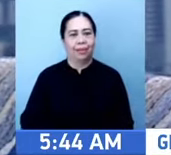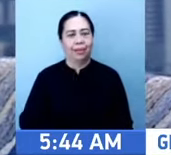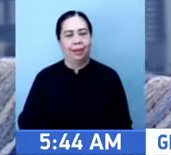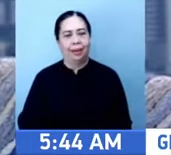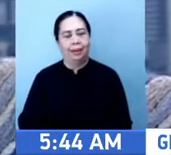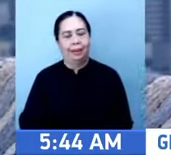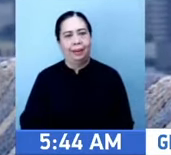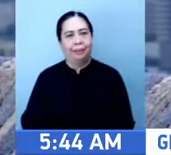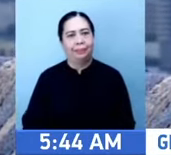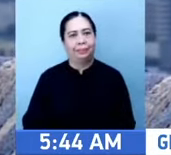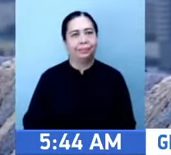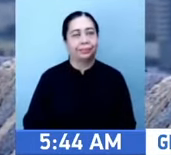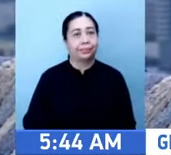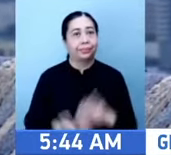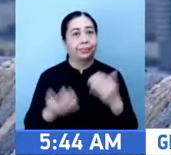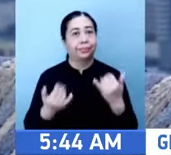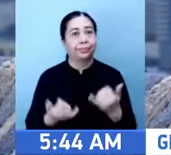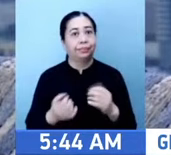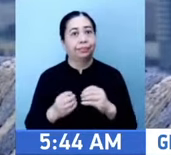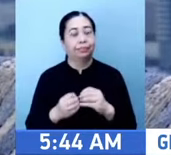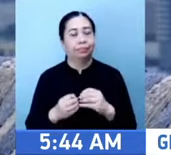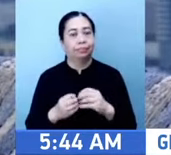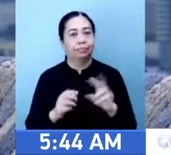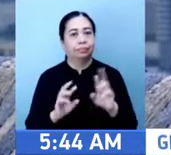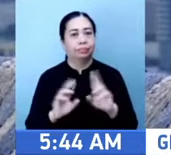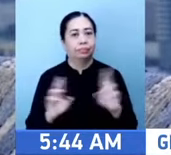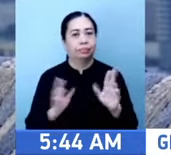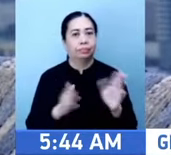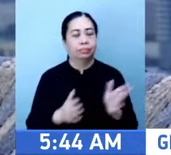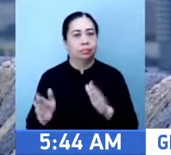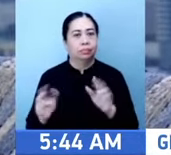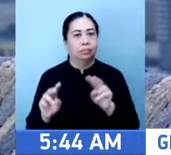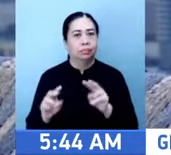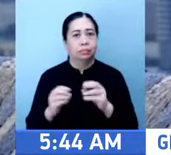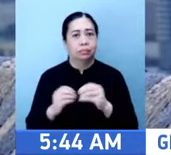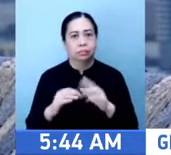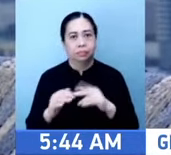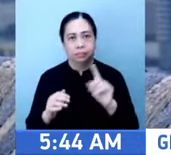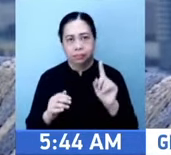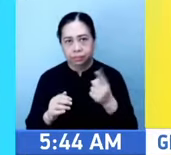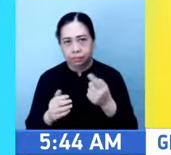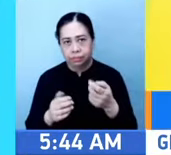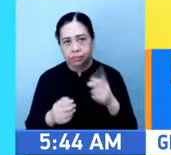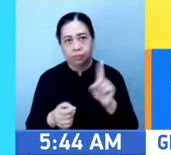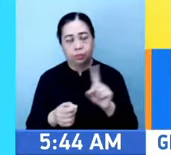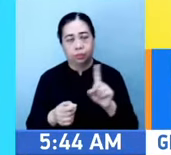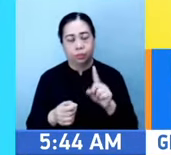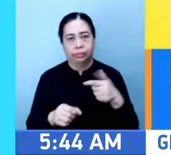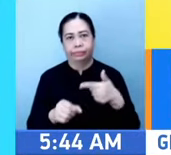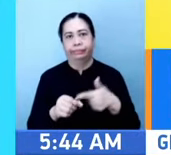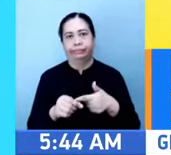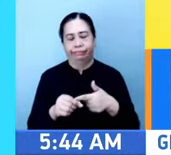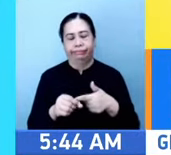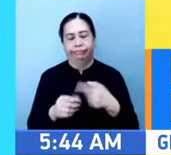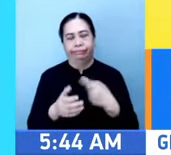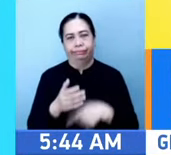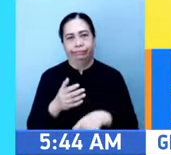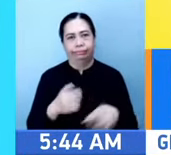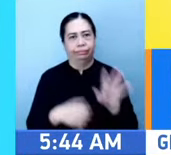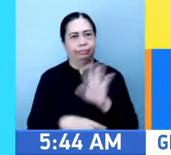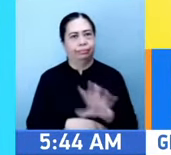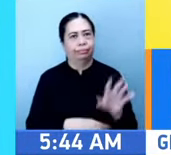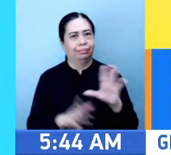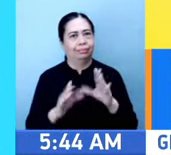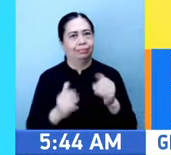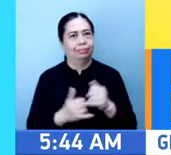At narito pa ang dapat paghandaan ng nakaambang mahigit pisong dagdag sigil sa produktong petrolyo. Sa tansya ng kumpanyang Uni Oil,